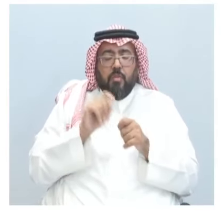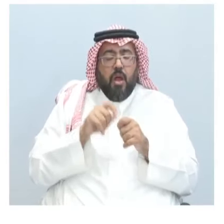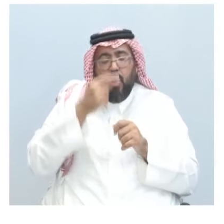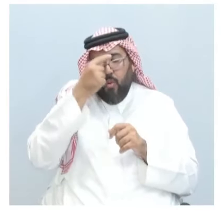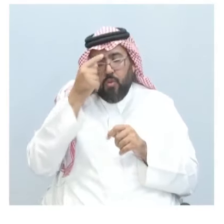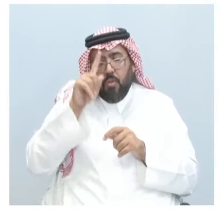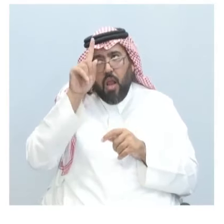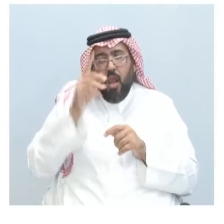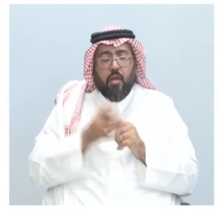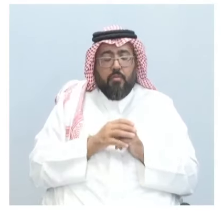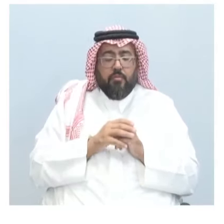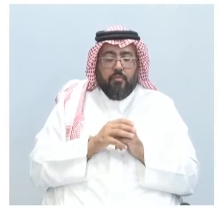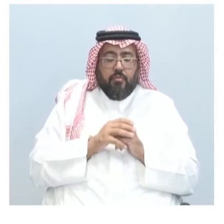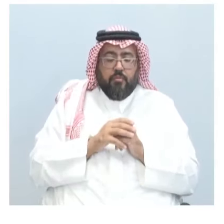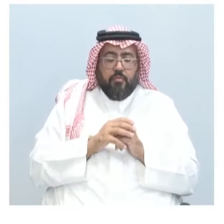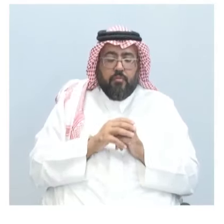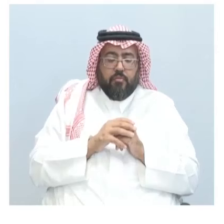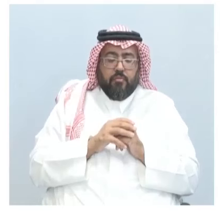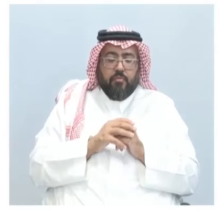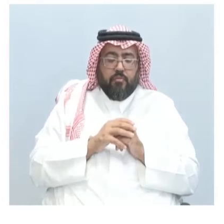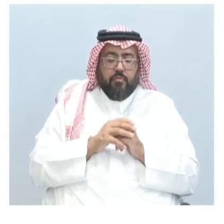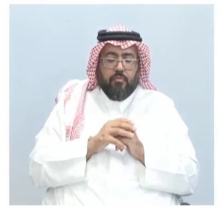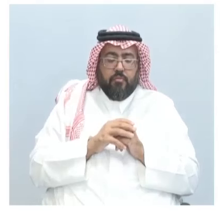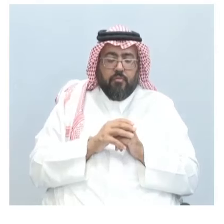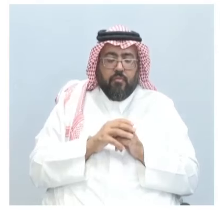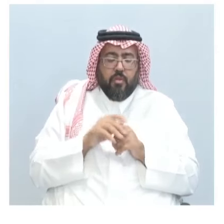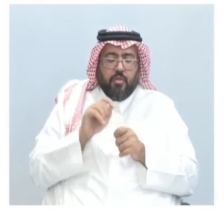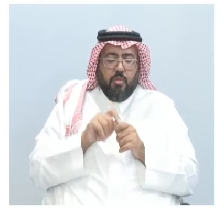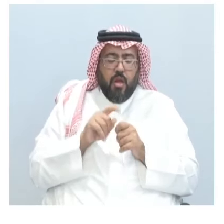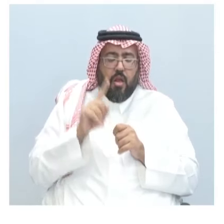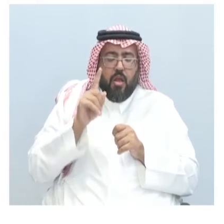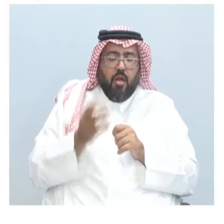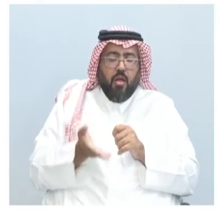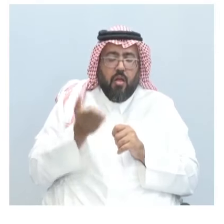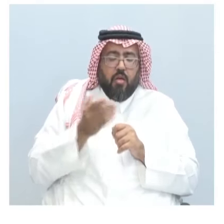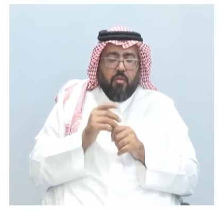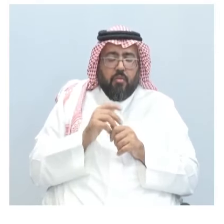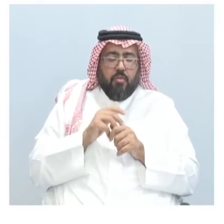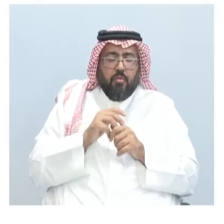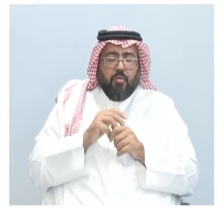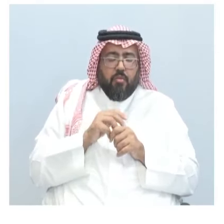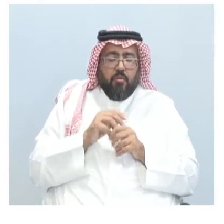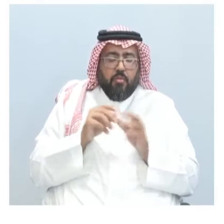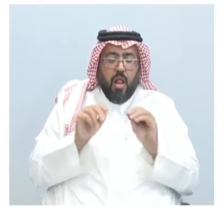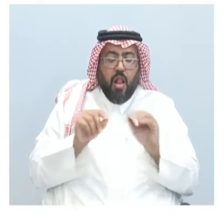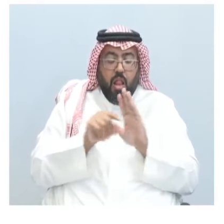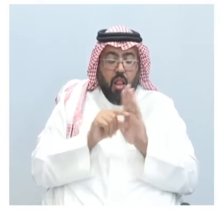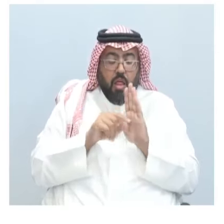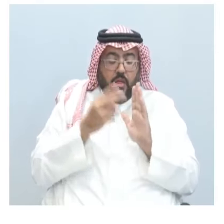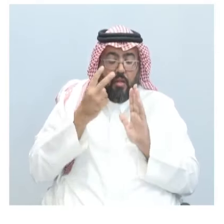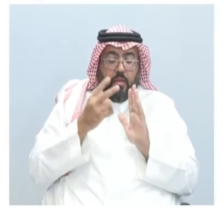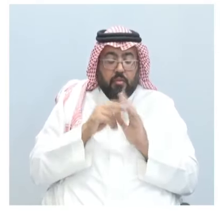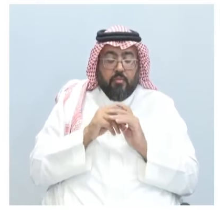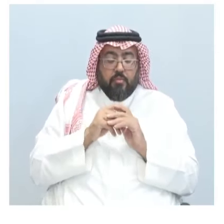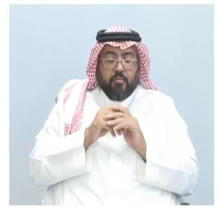سبحانه جل لا تخفى عليه خافيه سبحانه جل في علاه وهاتان الايتان تدلان